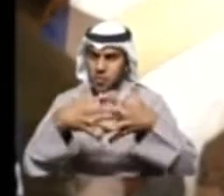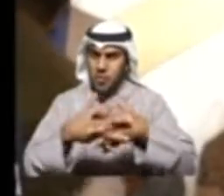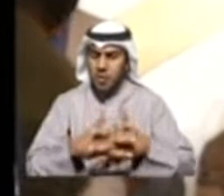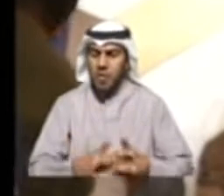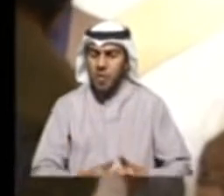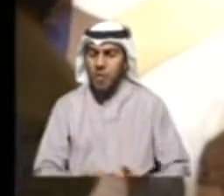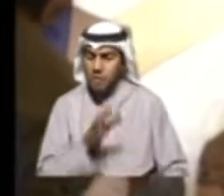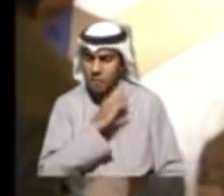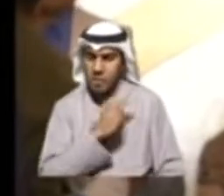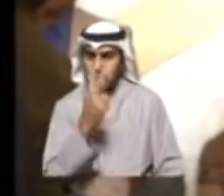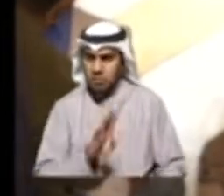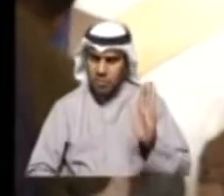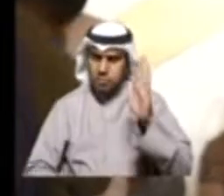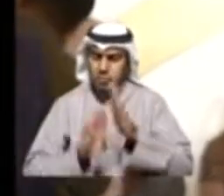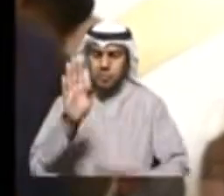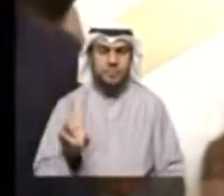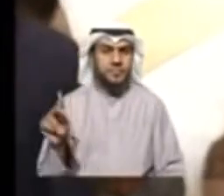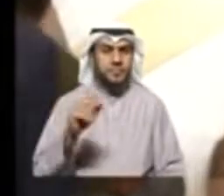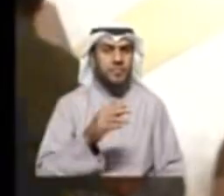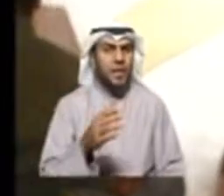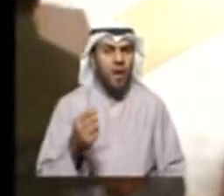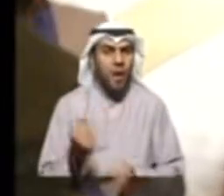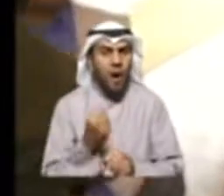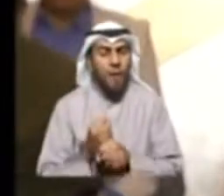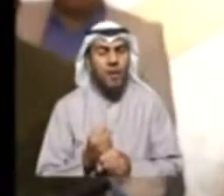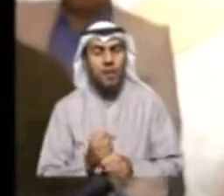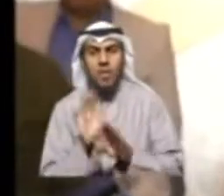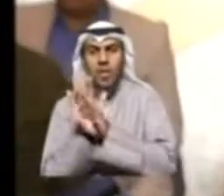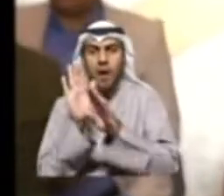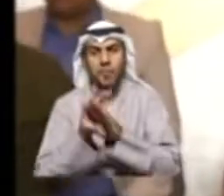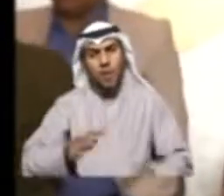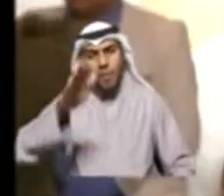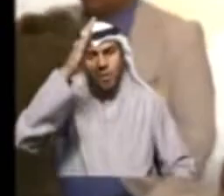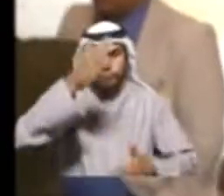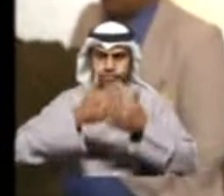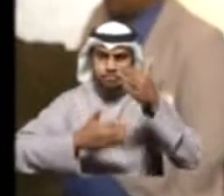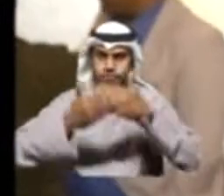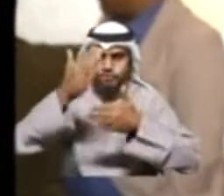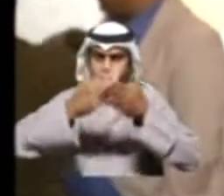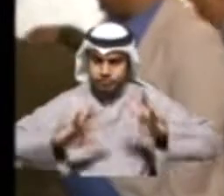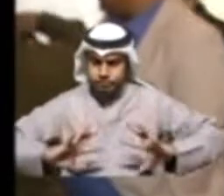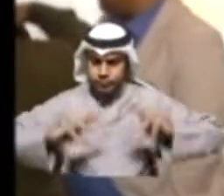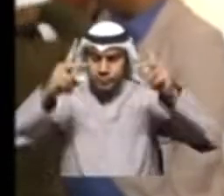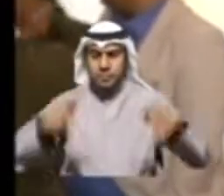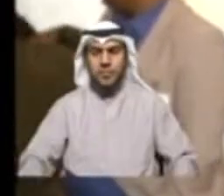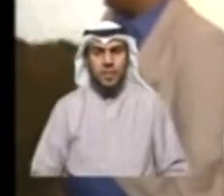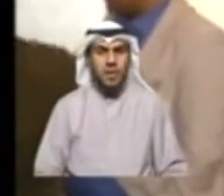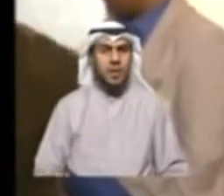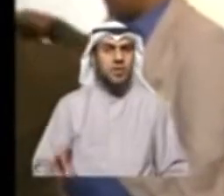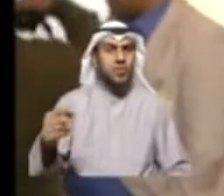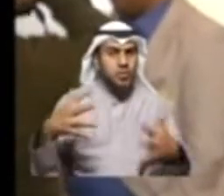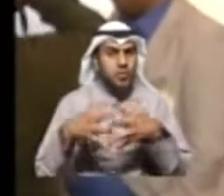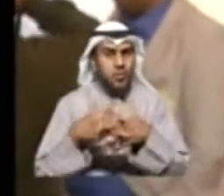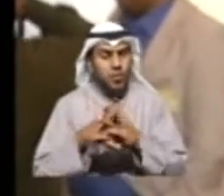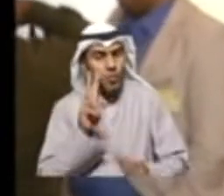الدولي لإعادة إعمار العراق. يعني ما يميز هذا المؤتمر المشاركة الفعالة من قبل